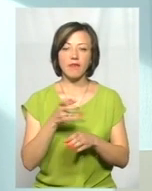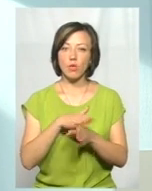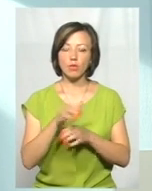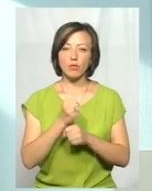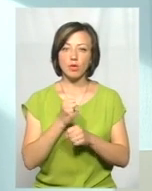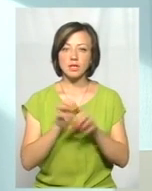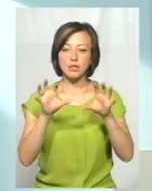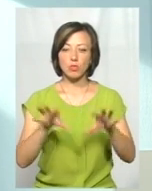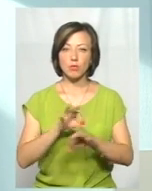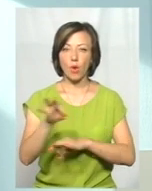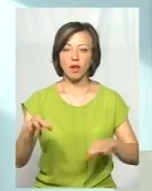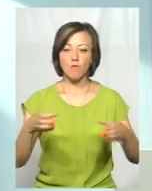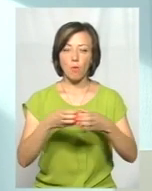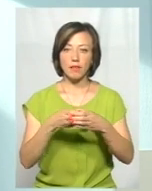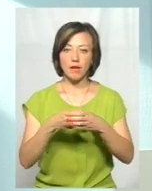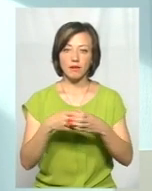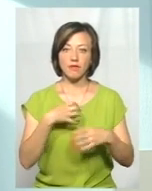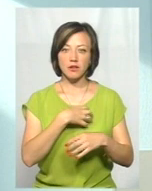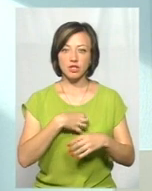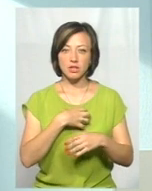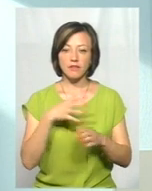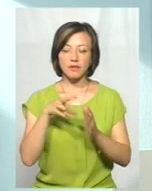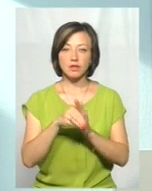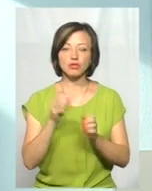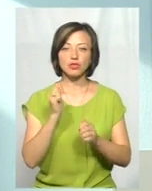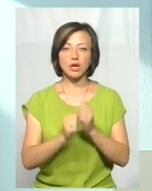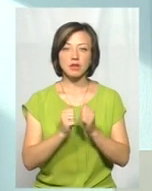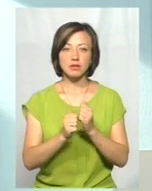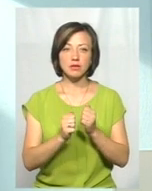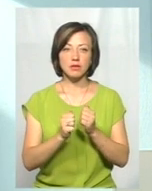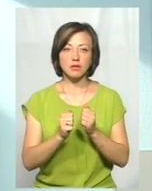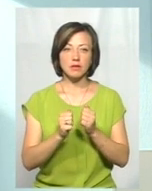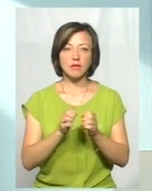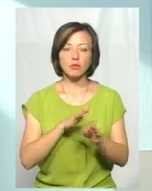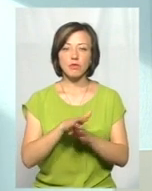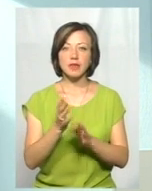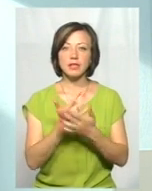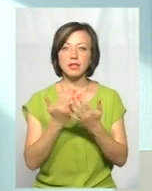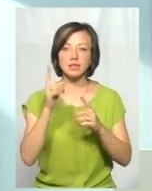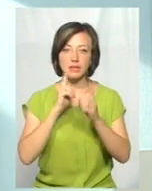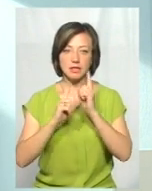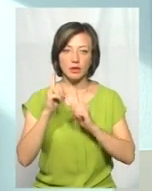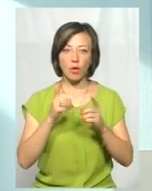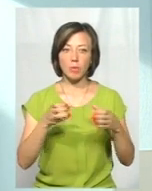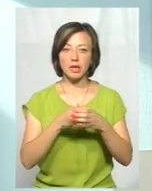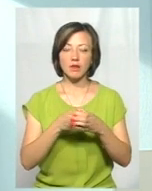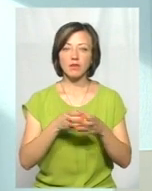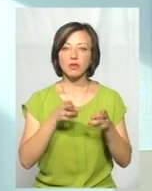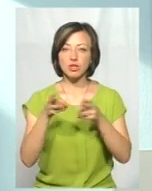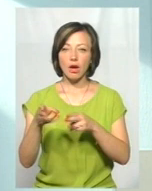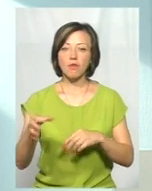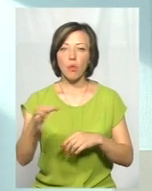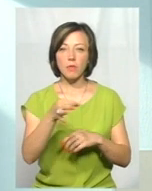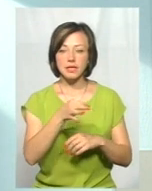законопроектами в комітетах, взагалі таку важливу. Комітети часто відбуваються виїзні засідання комітетів, комітети виїжджають в